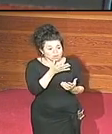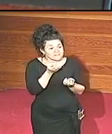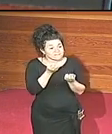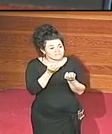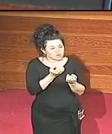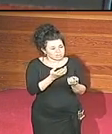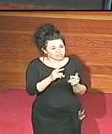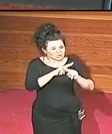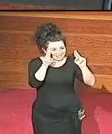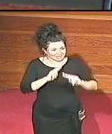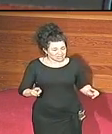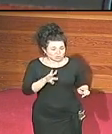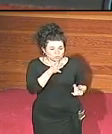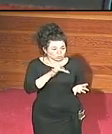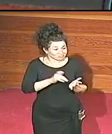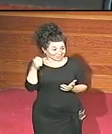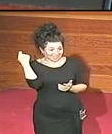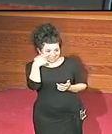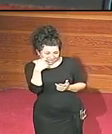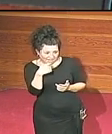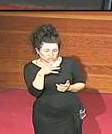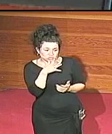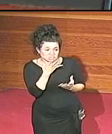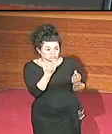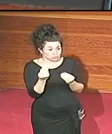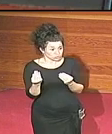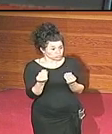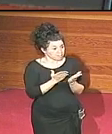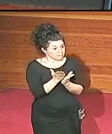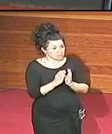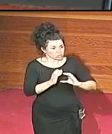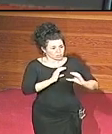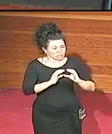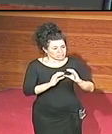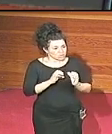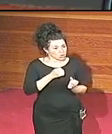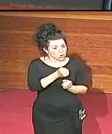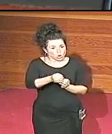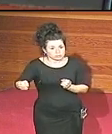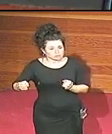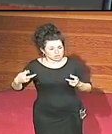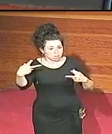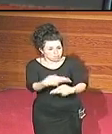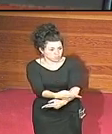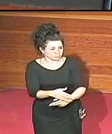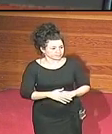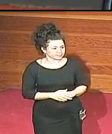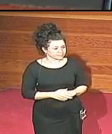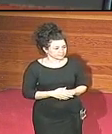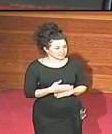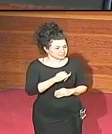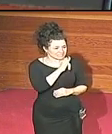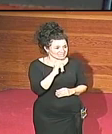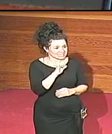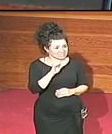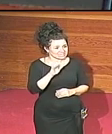Garestia da, eta edabide askok korrespontsaliak itxi egin dituzte. Ja, ez dakit, Jerusalemera zoaz, eta oso korrespontsal gutxi ikusiko